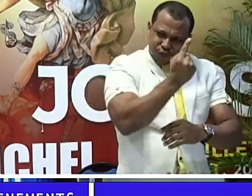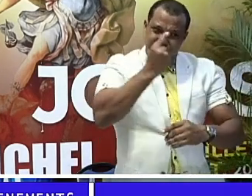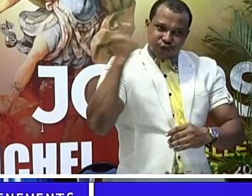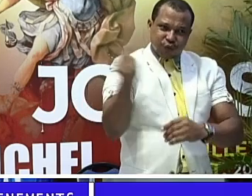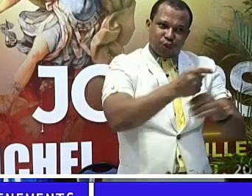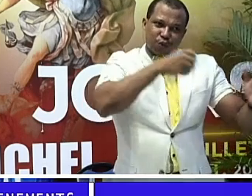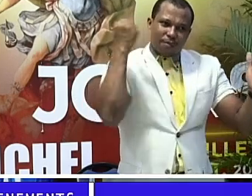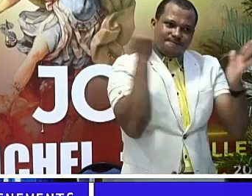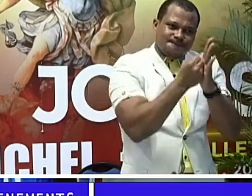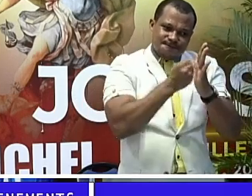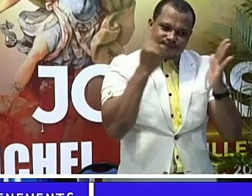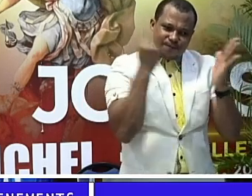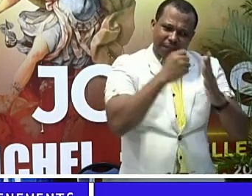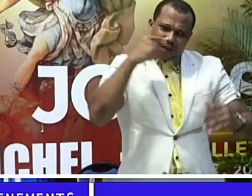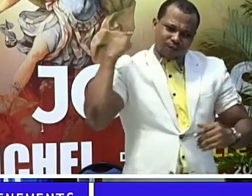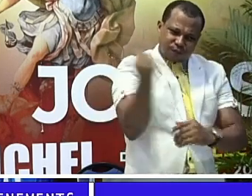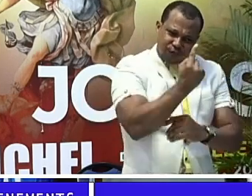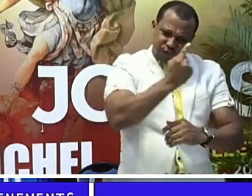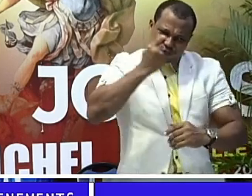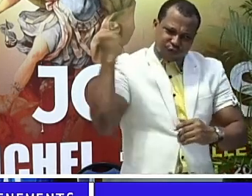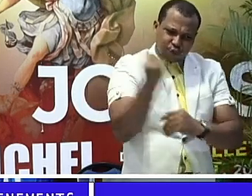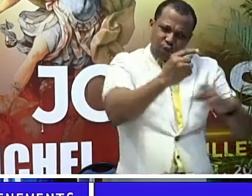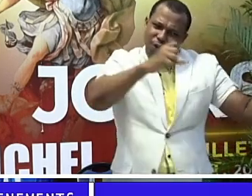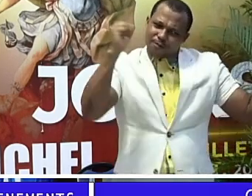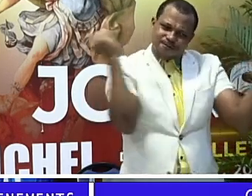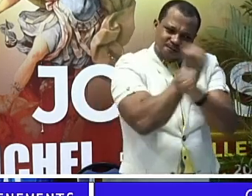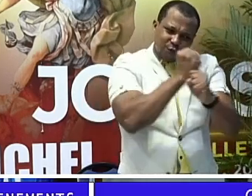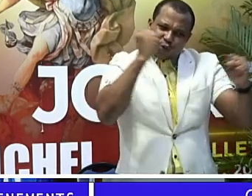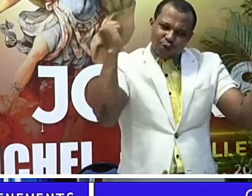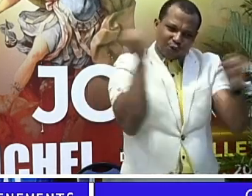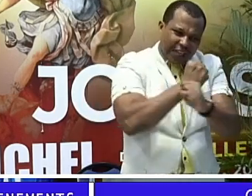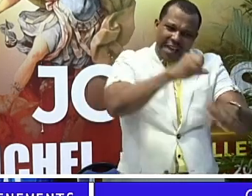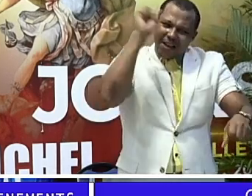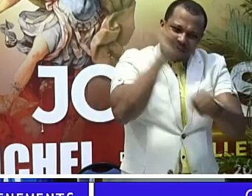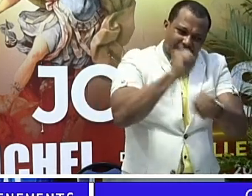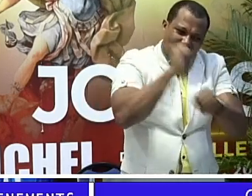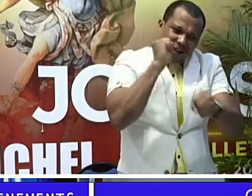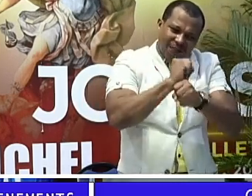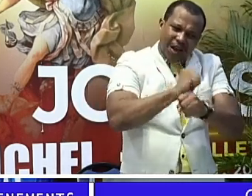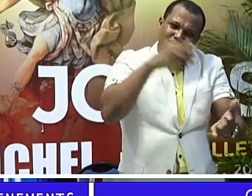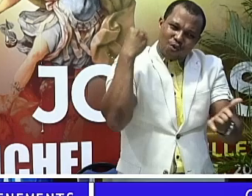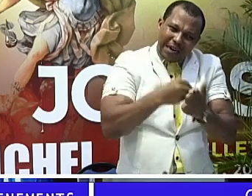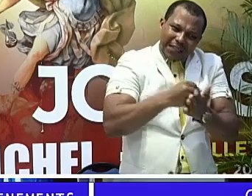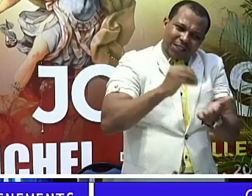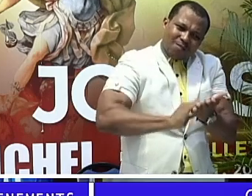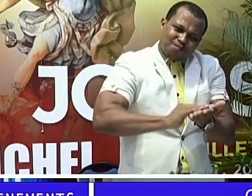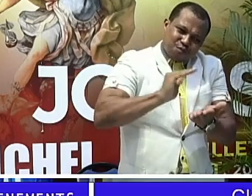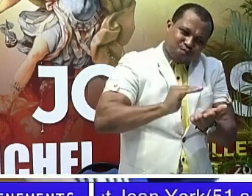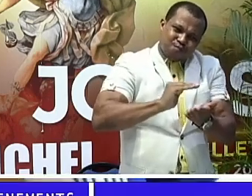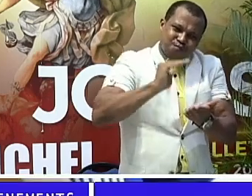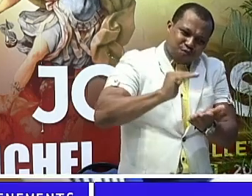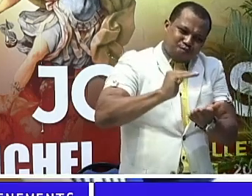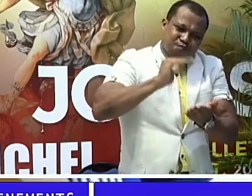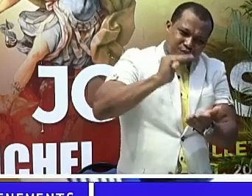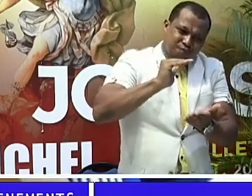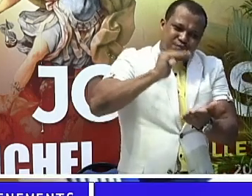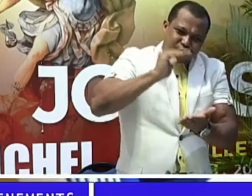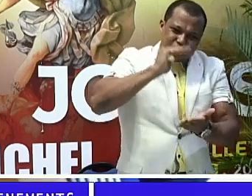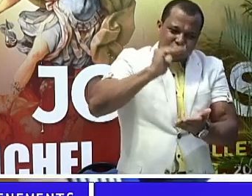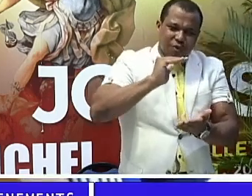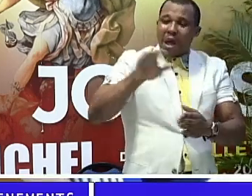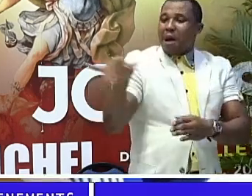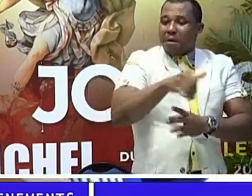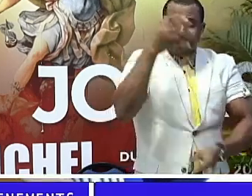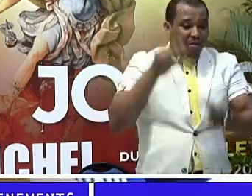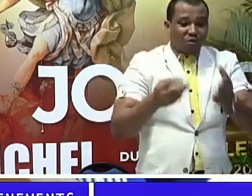à lutter. Sors gen yon ka gen plus. Sak pa machi al kapab corriger. M'pren échec jodi a. M'pren yon afounan jodi a.